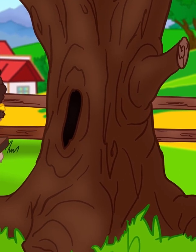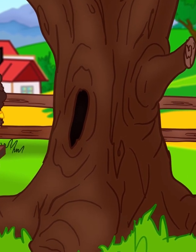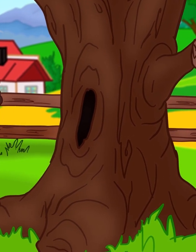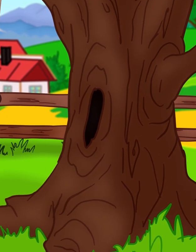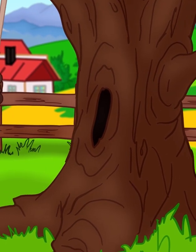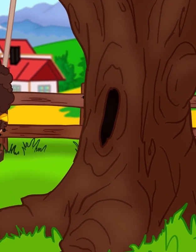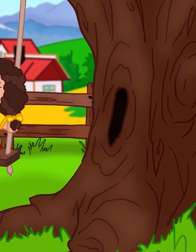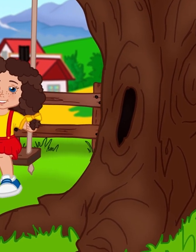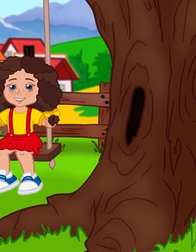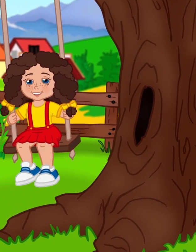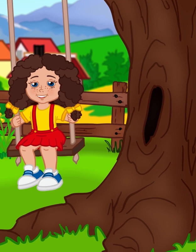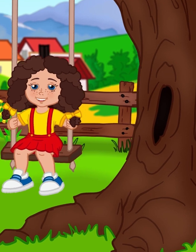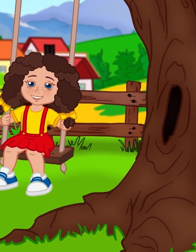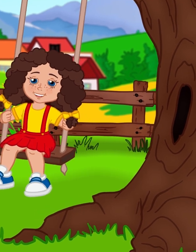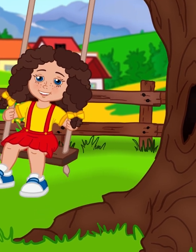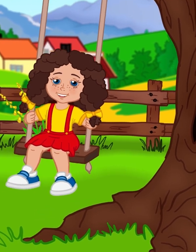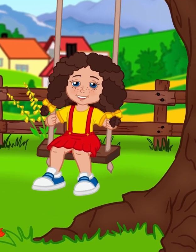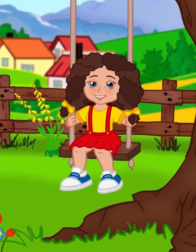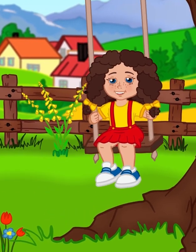Transcribed Mm-hmm.